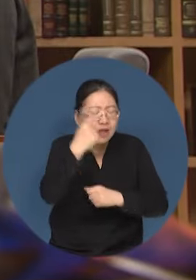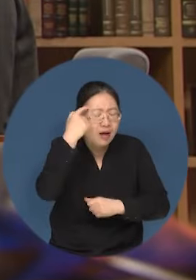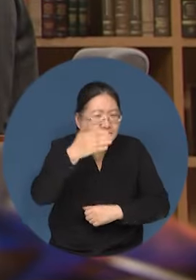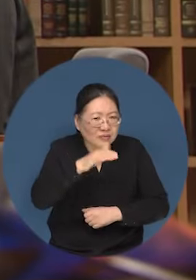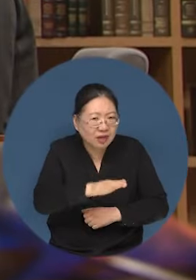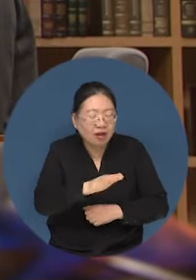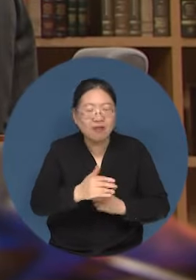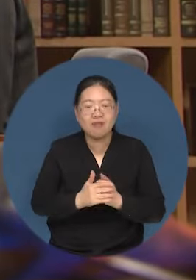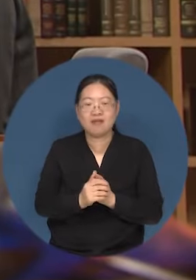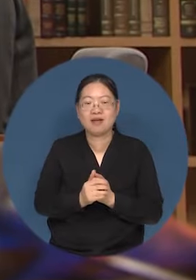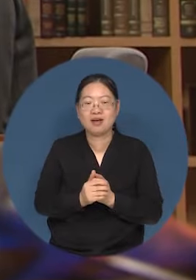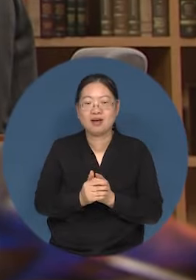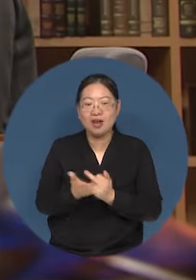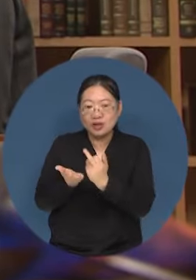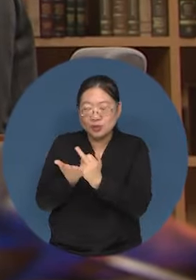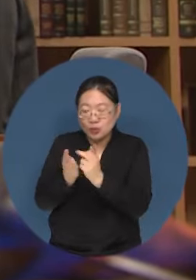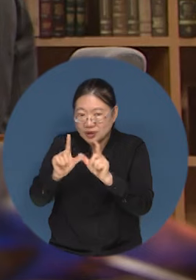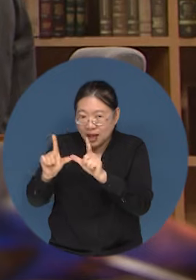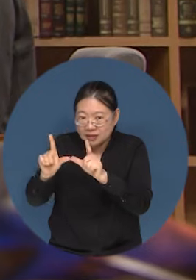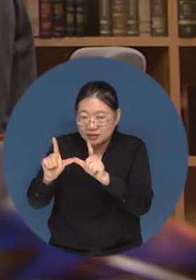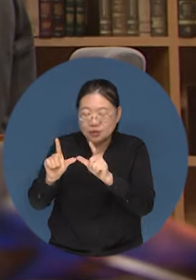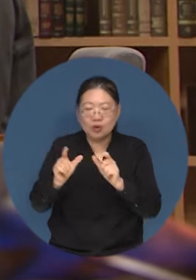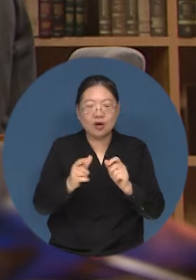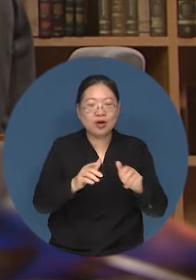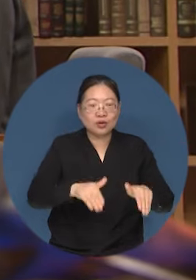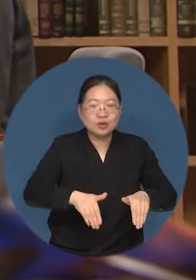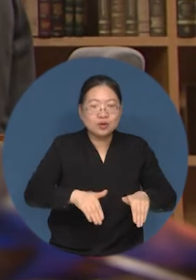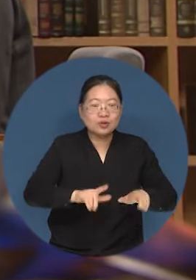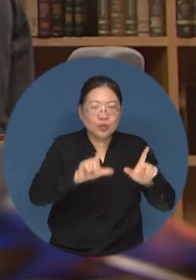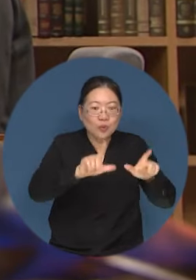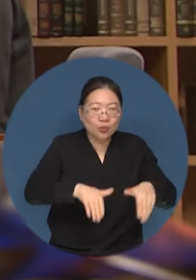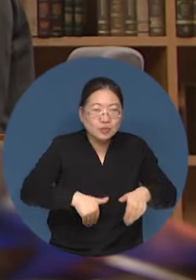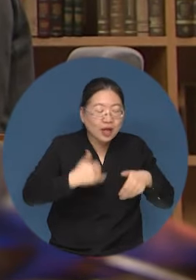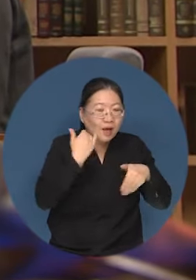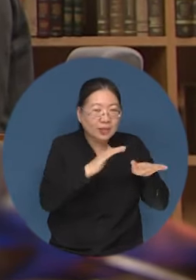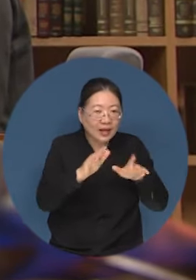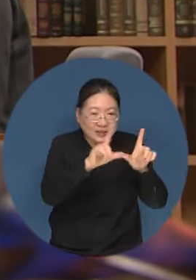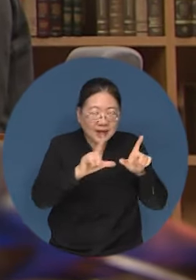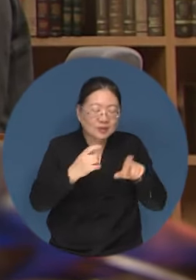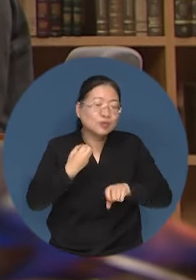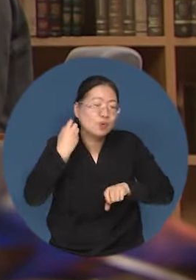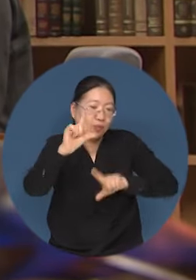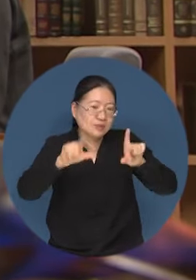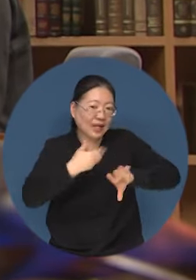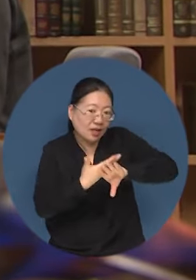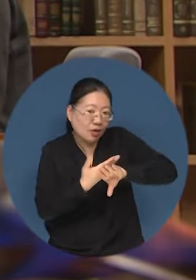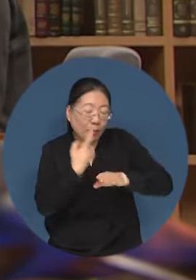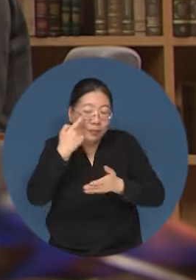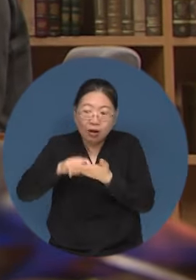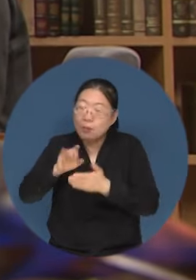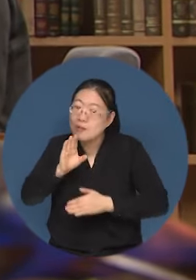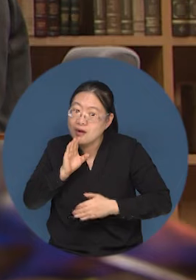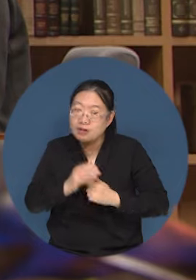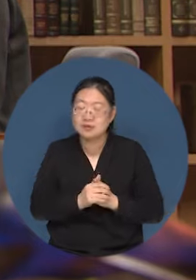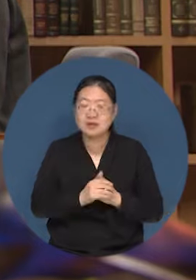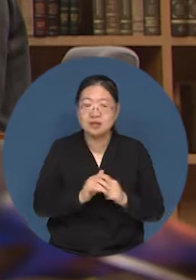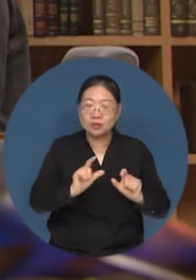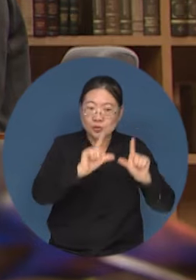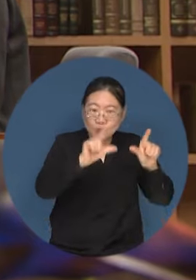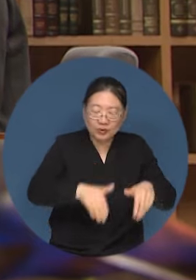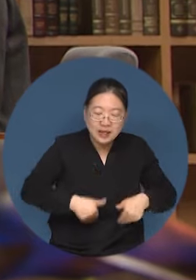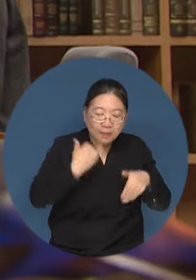거는 동해, 남해 사는 거랑 좀 달라. 이걸 네. 찾아내신 거군요. 네. 한마디로. 맞습니다. 그럼 동해, 남해 사는 큰 돌고래는 제주도엔